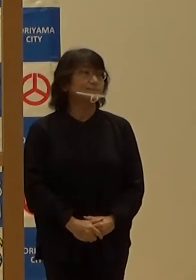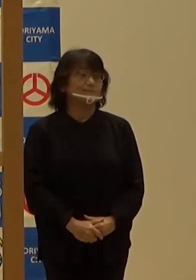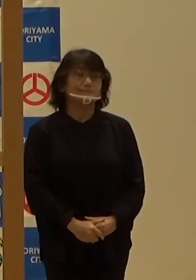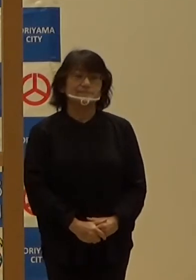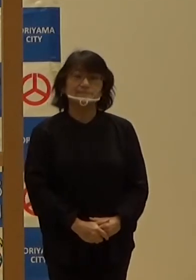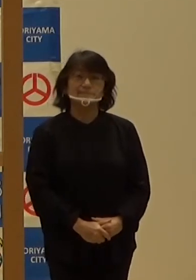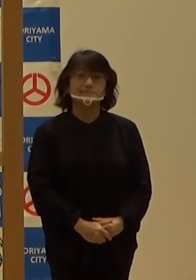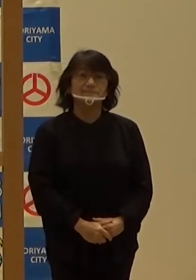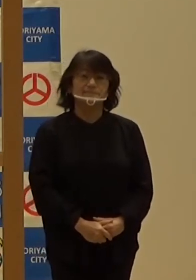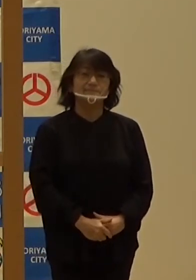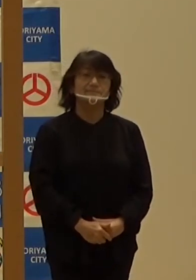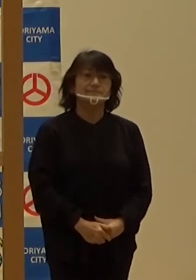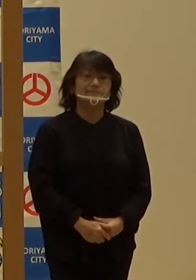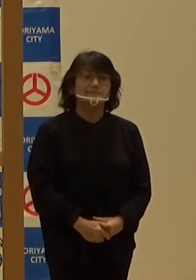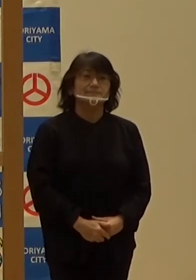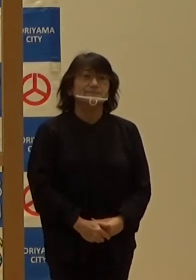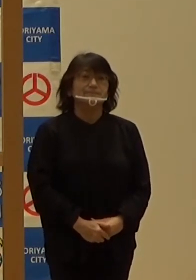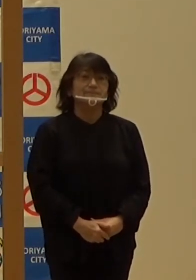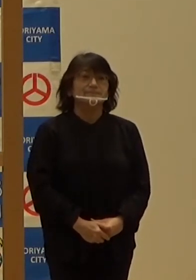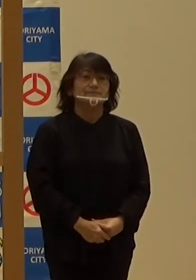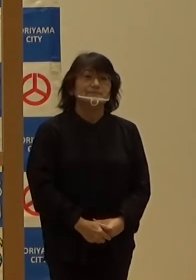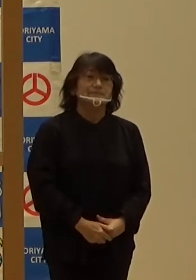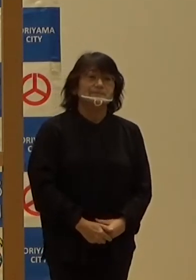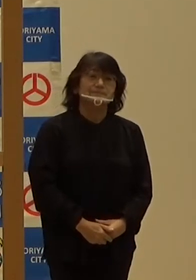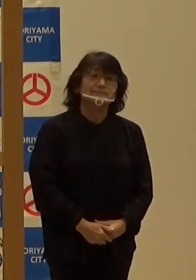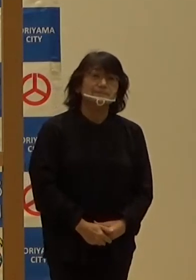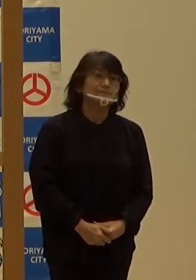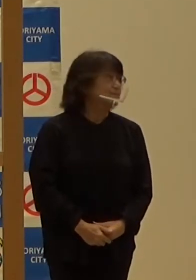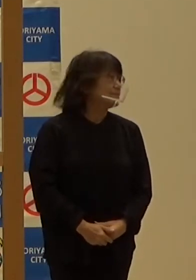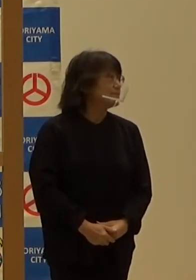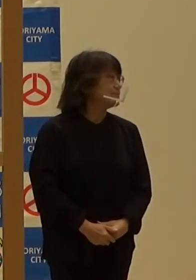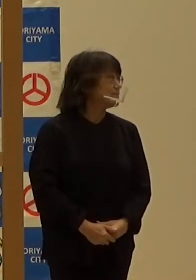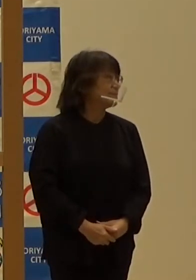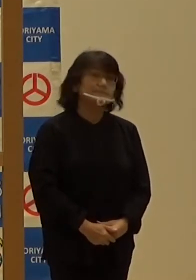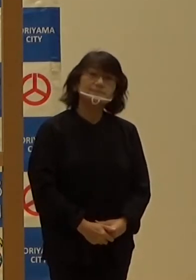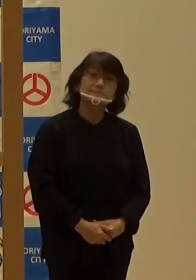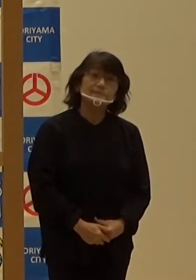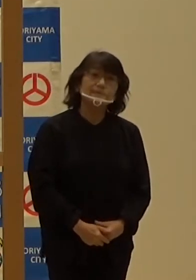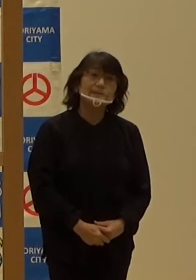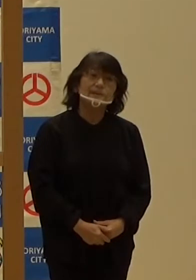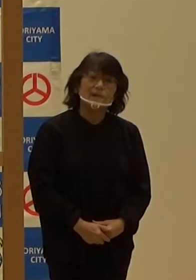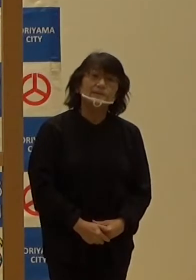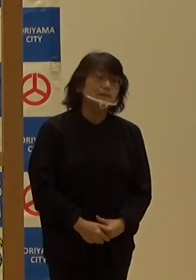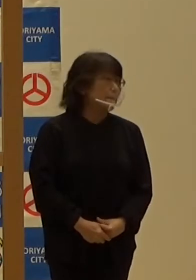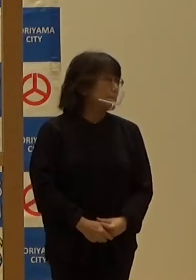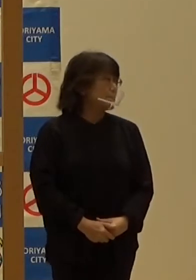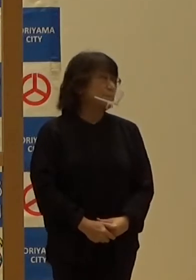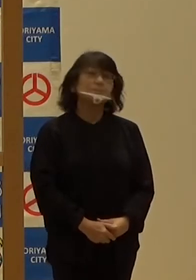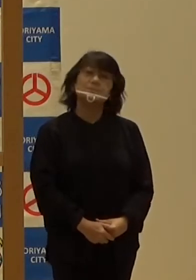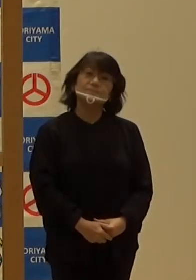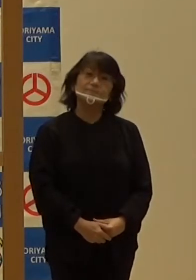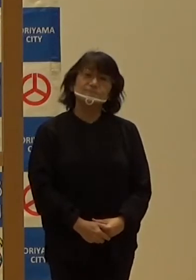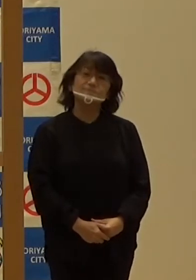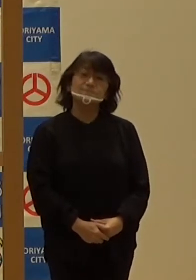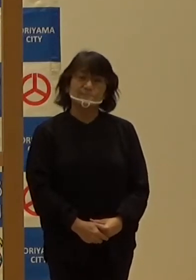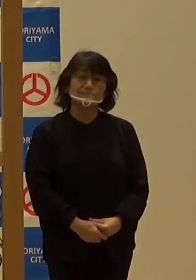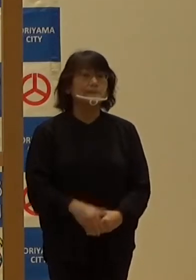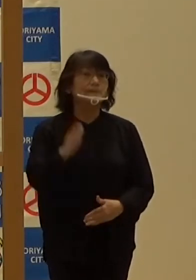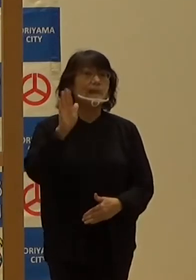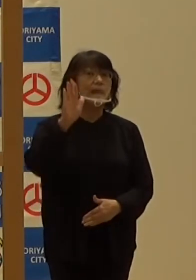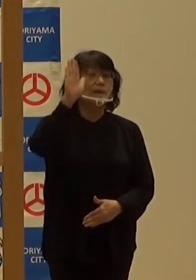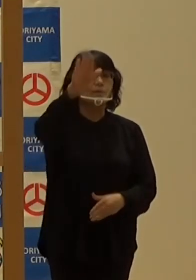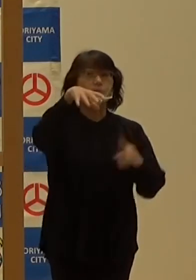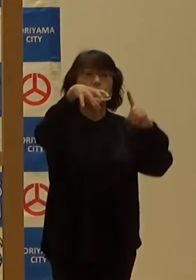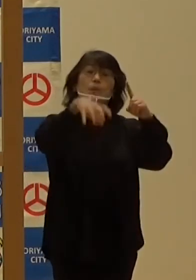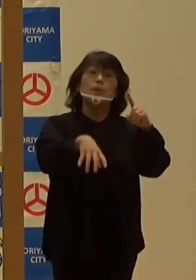よろしいでしょうか。 はい、もしよろしければ部長様の方にもちょっと、 はい、今後のですね、公園